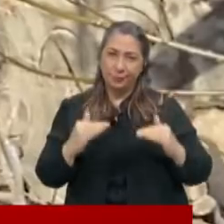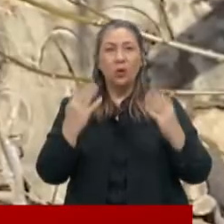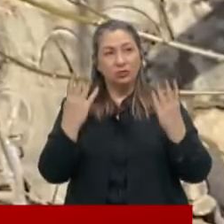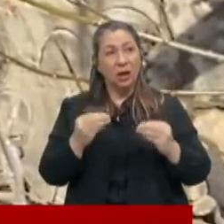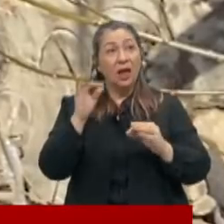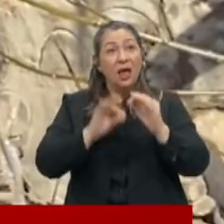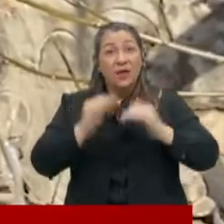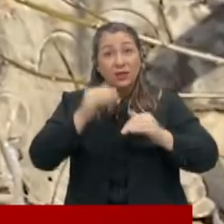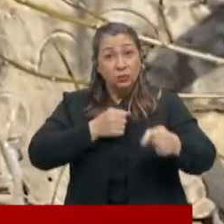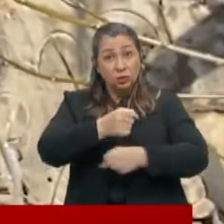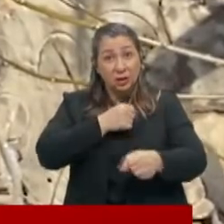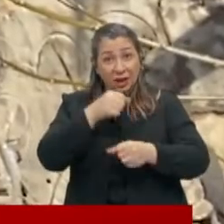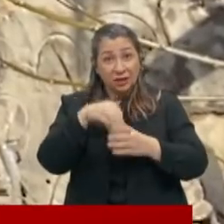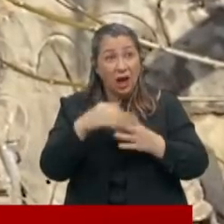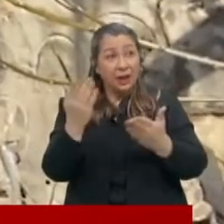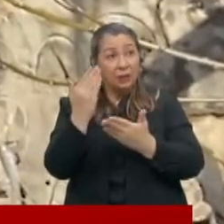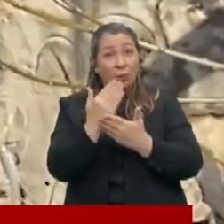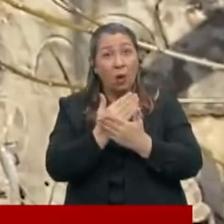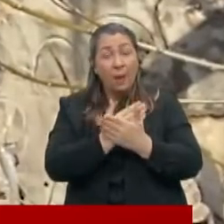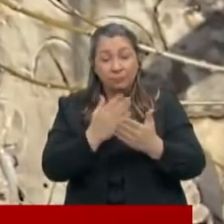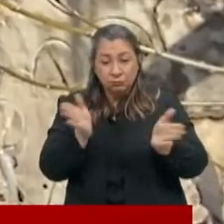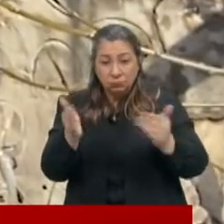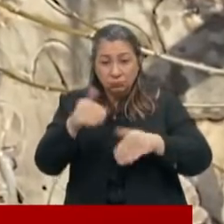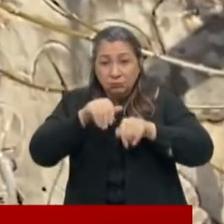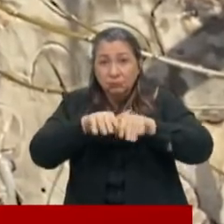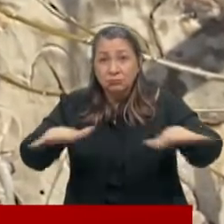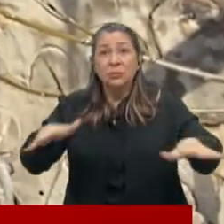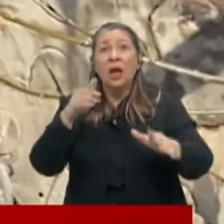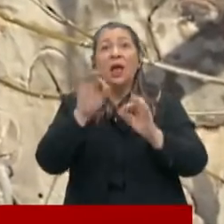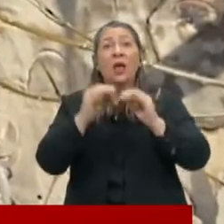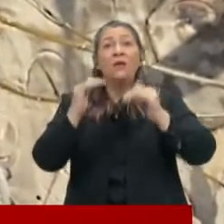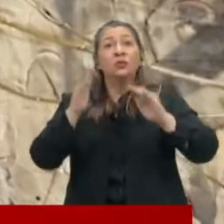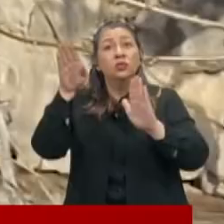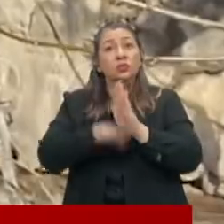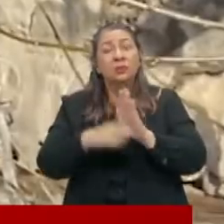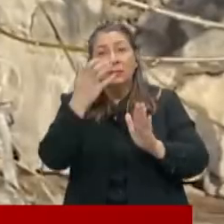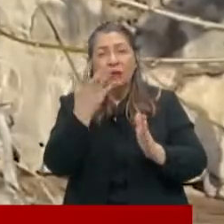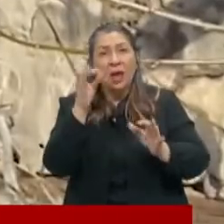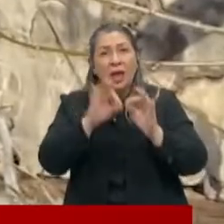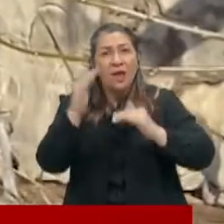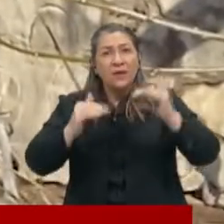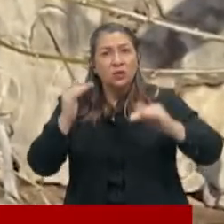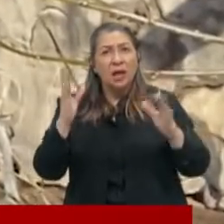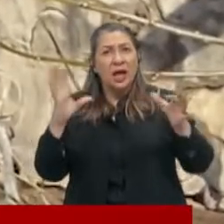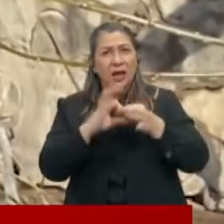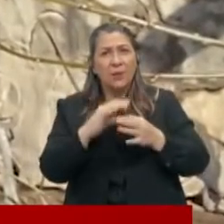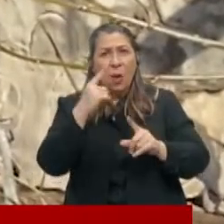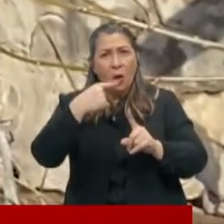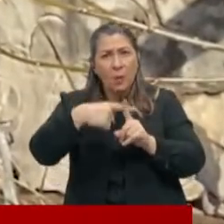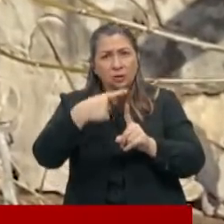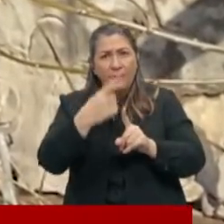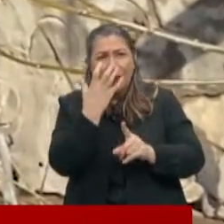başlayacağız. Enflasyonla mücadele için hangi programı uygulamaya koydunuz da enflasyon düşmesini bekliyorsunuz? Enflasyona ilişkin bir olumlu